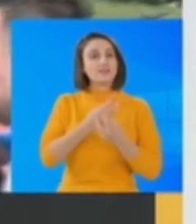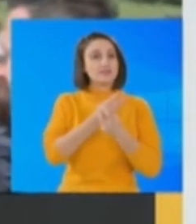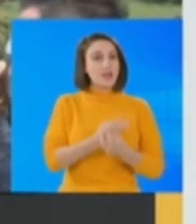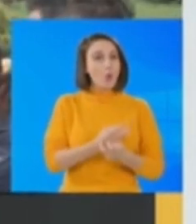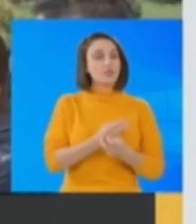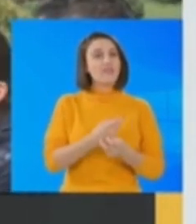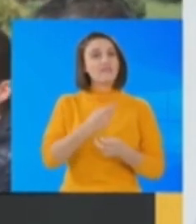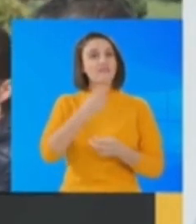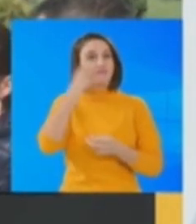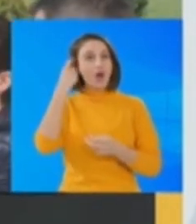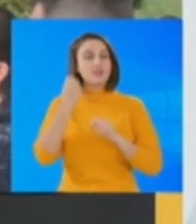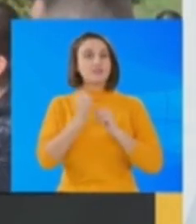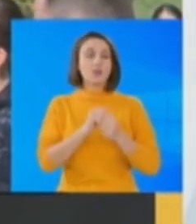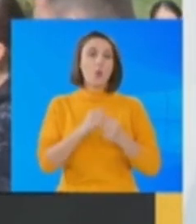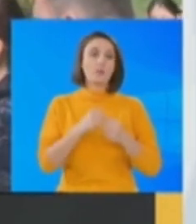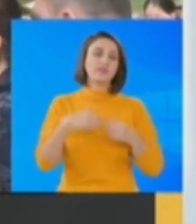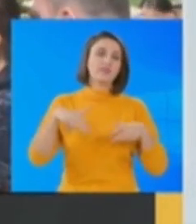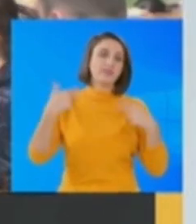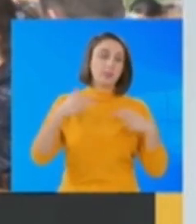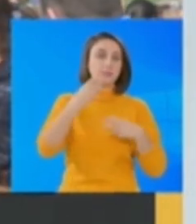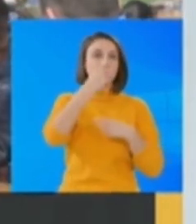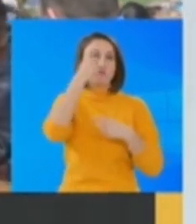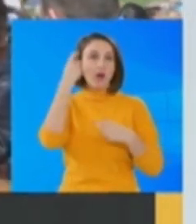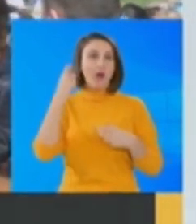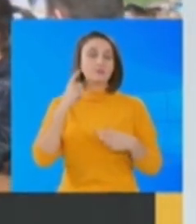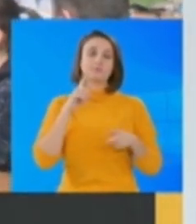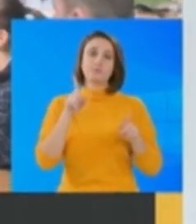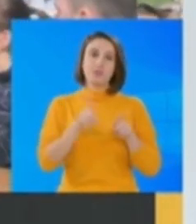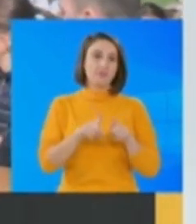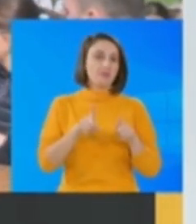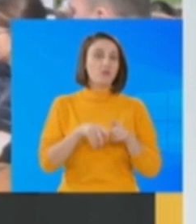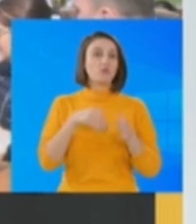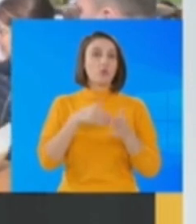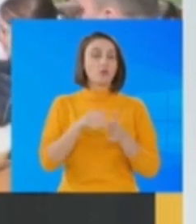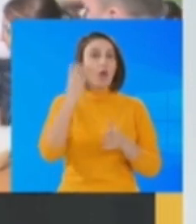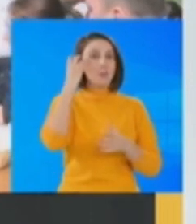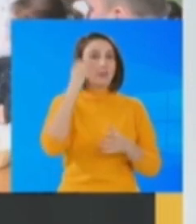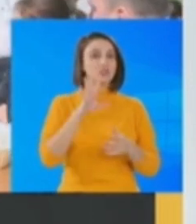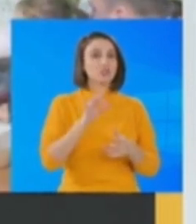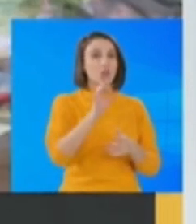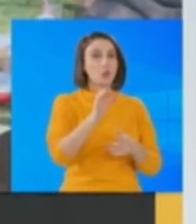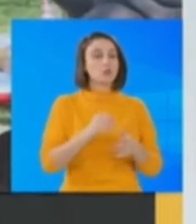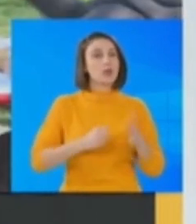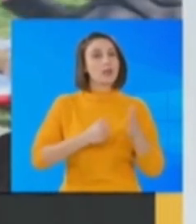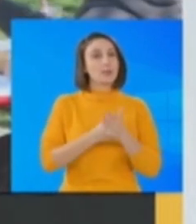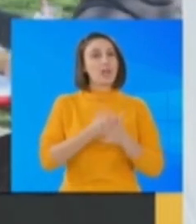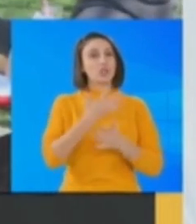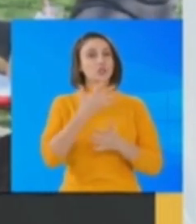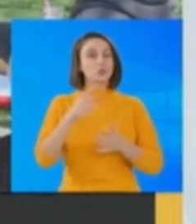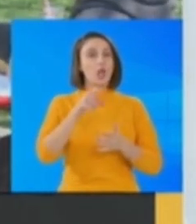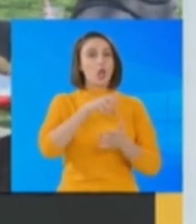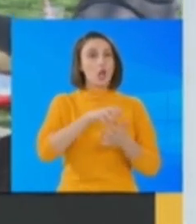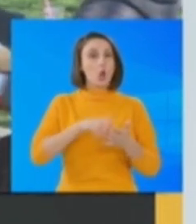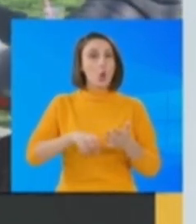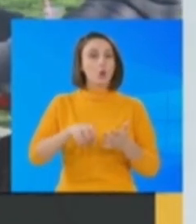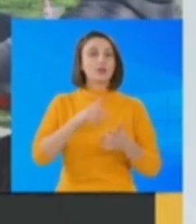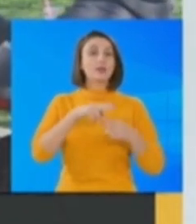gen teatre de vară sau cinematografe de vară. Funcționează la capacitate de 50%, în limita a 500 de